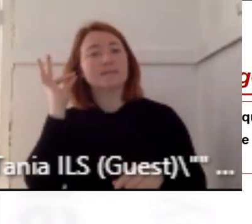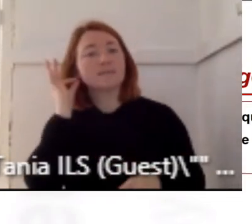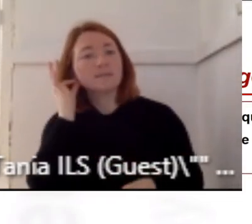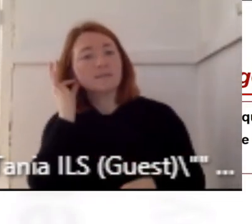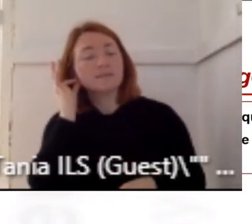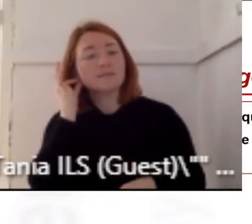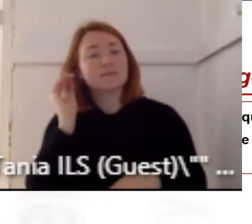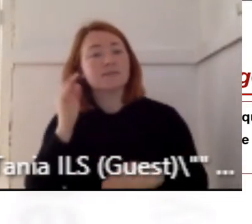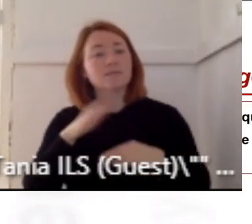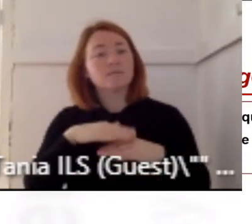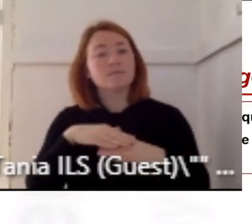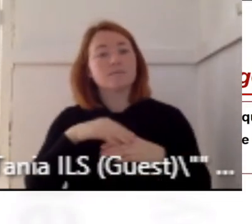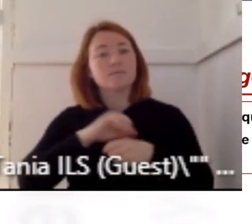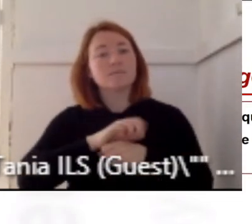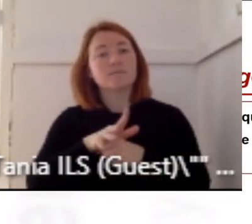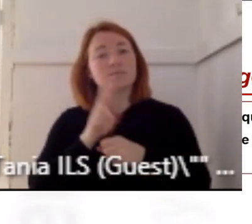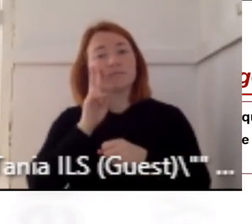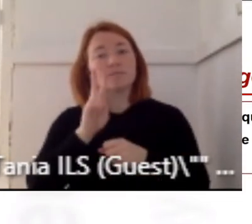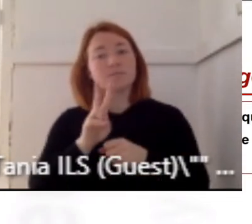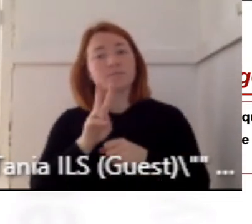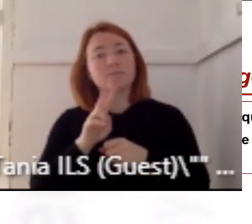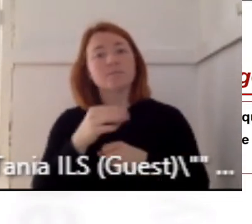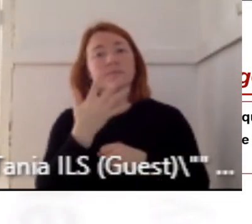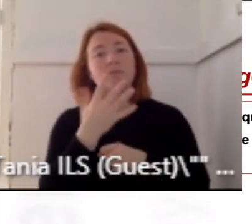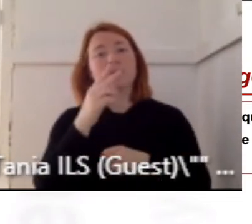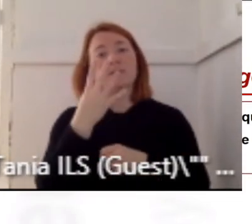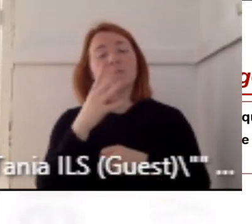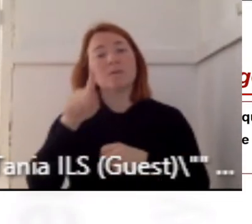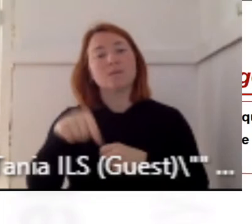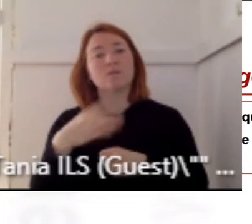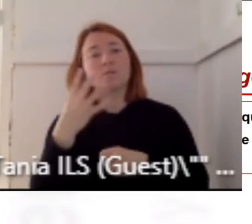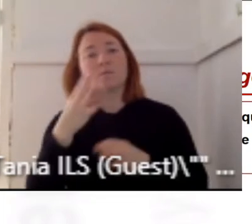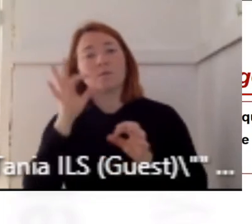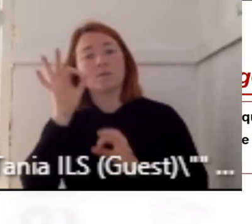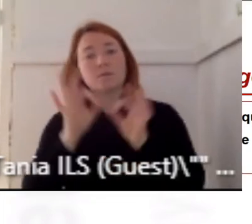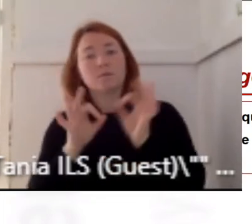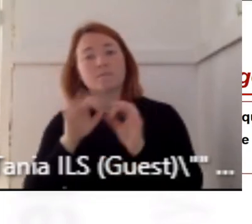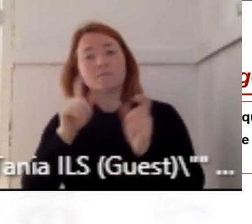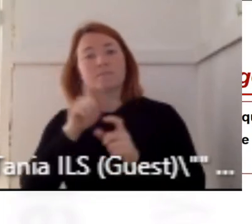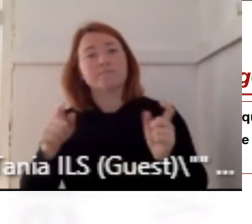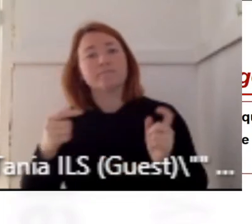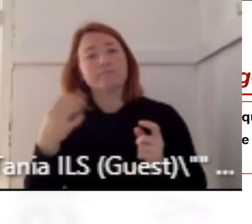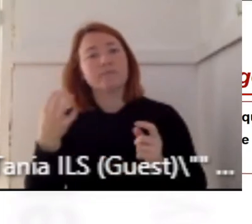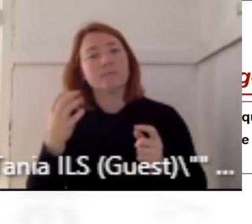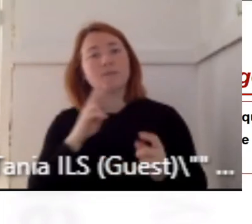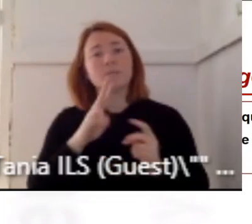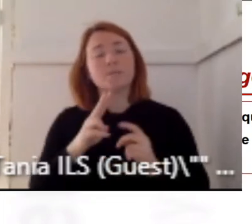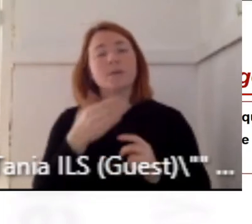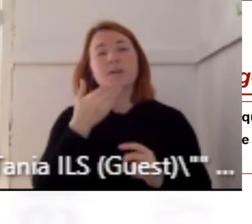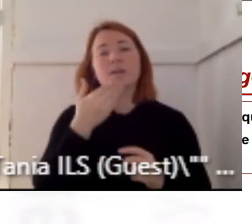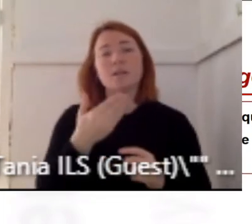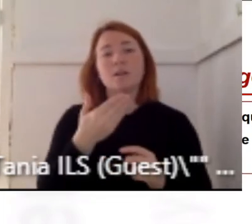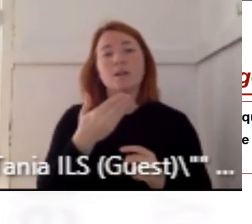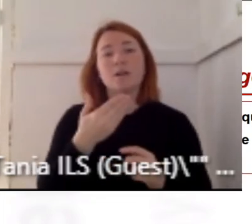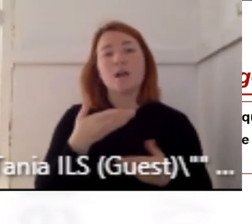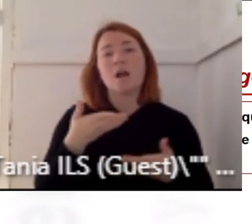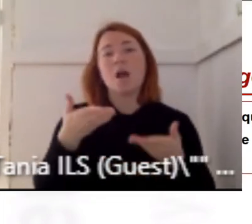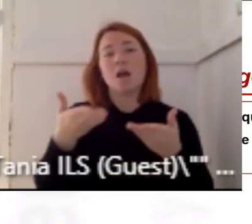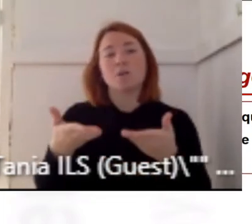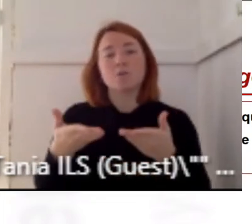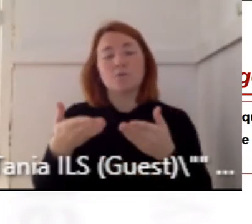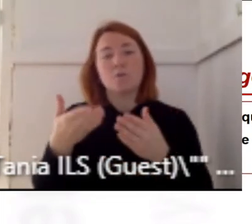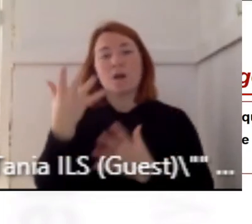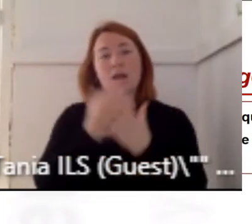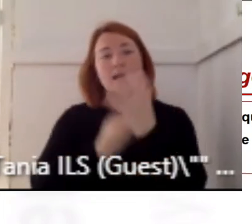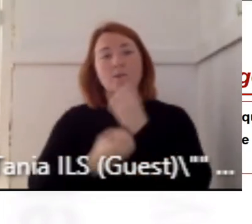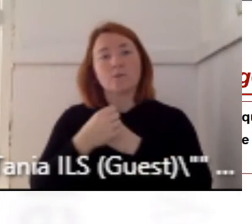Covid, veiem que el 54,4% de les persones que manifesten que han hagut de demanar ajuda econòmica familiar són